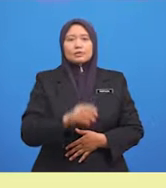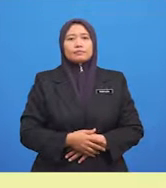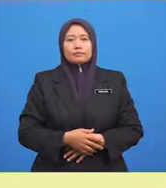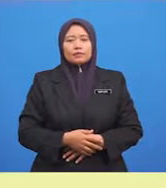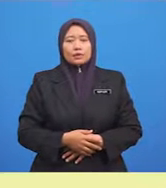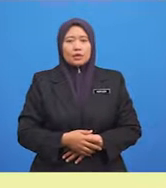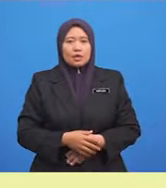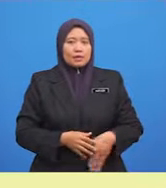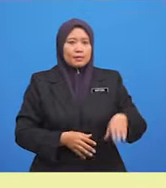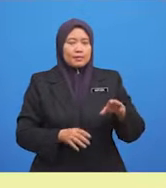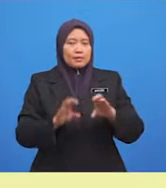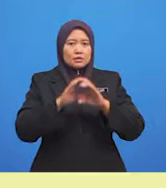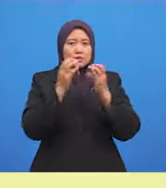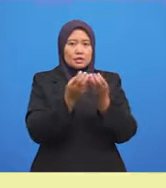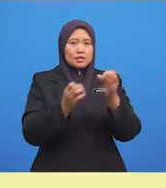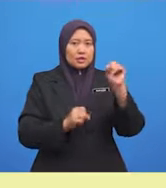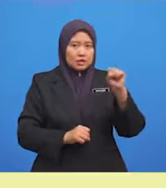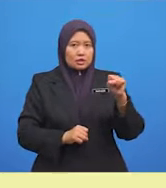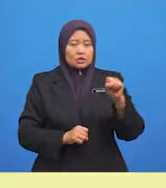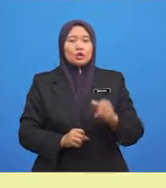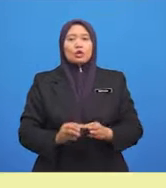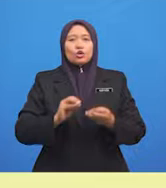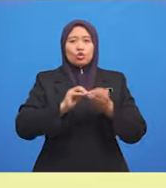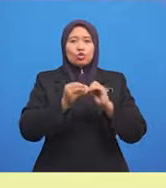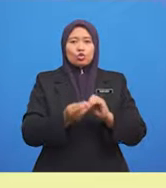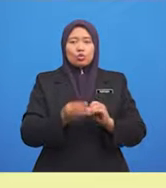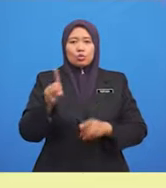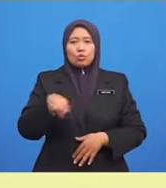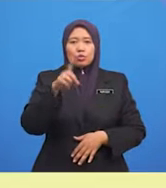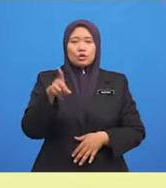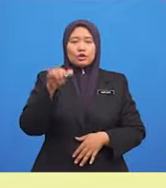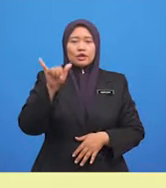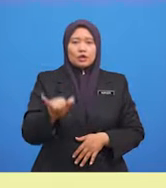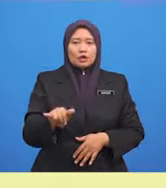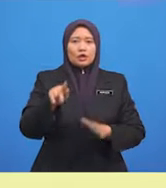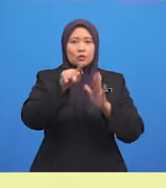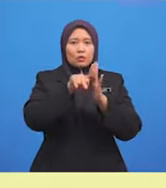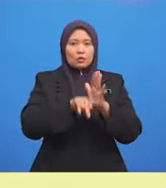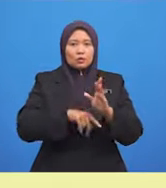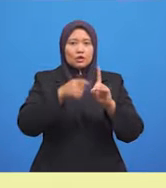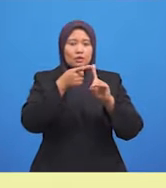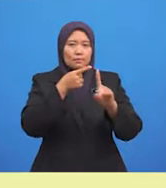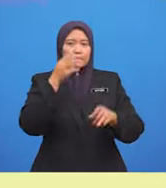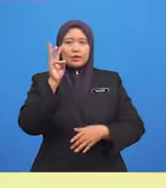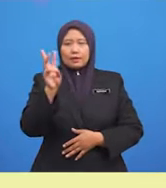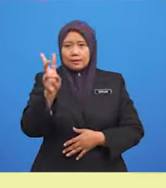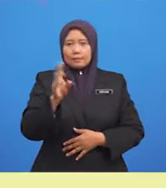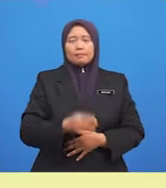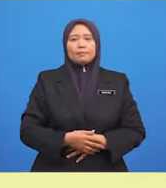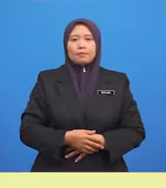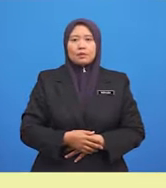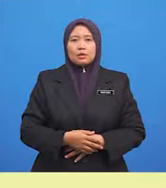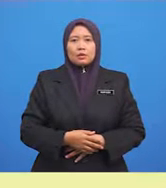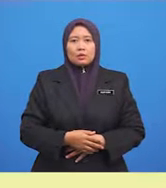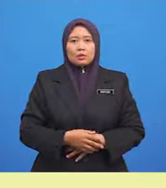1, 2, 3, 4 dan 5. Manakala set S ialah nombor bulat yang